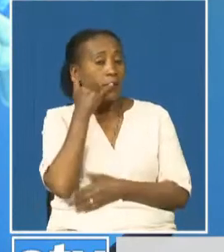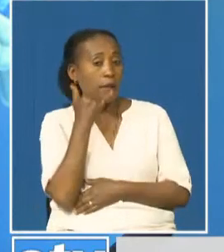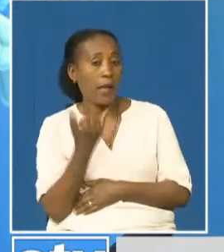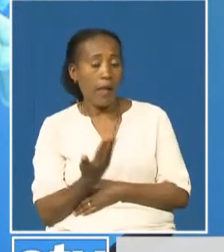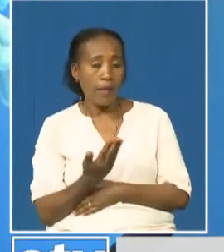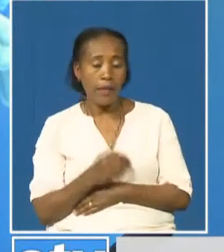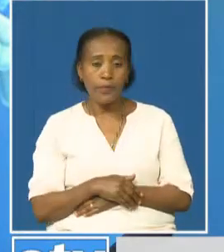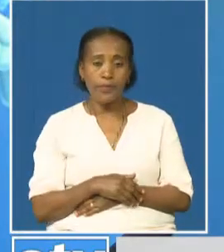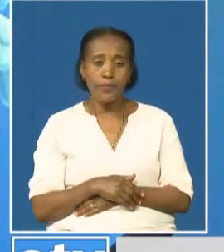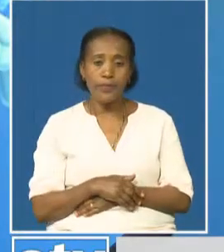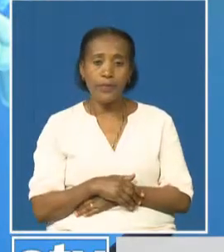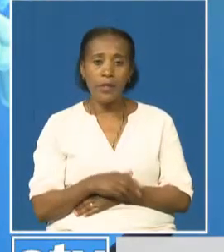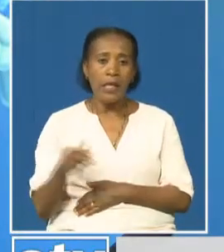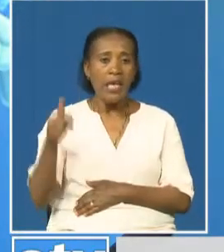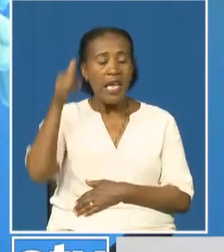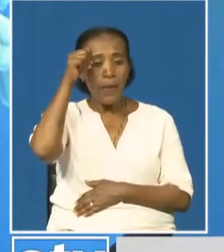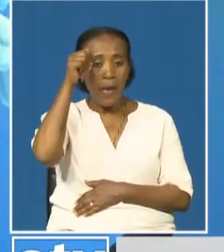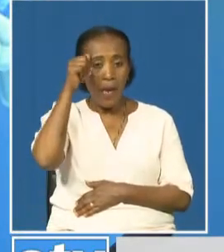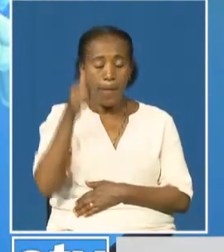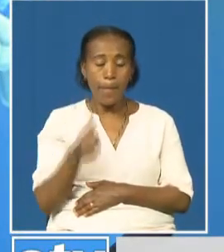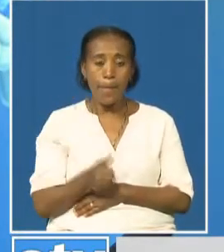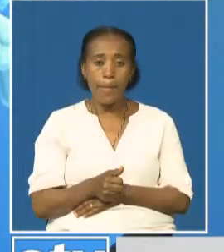የሚደውሉልን? ኢብራሂም